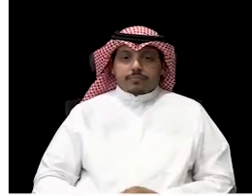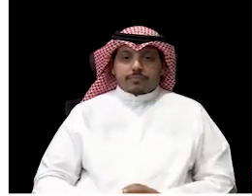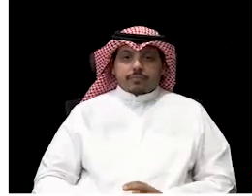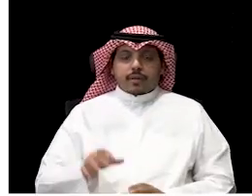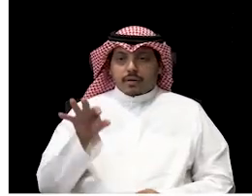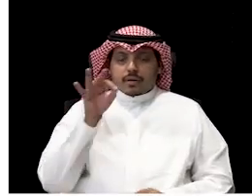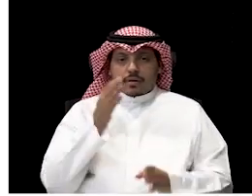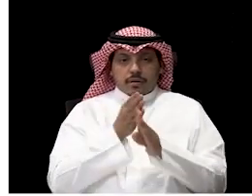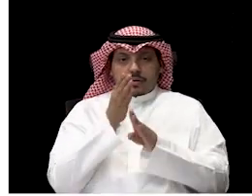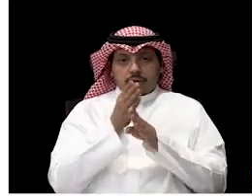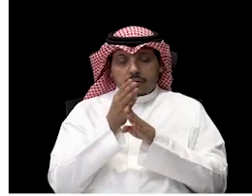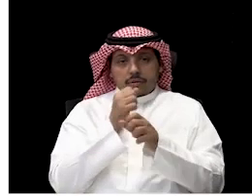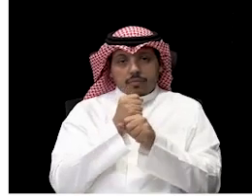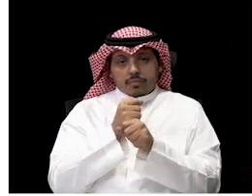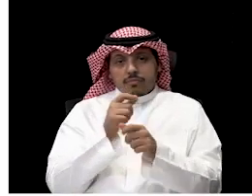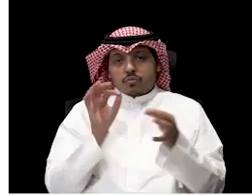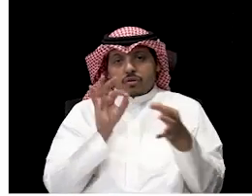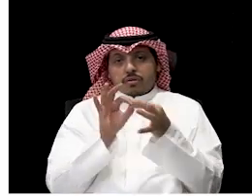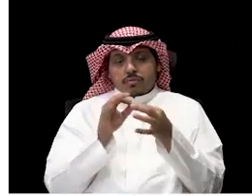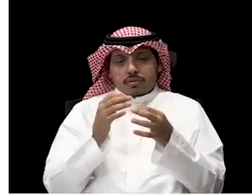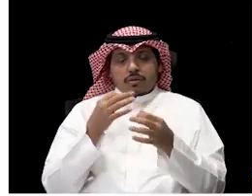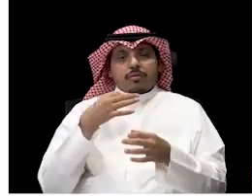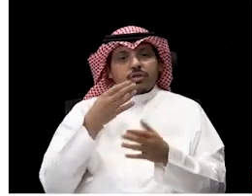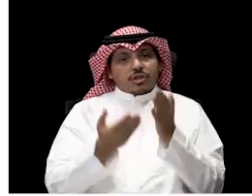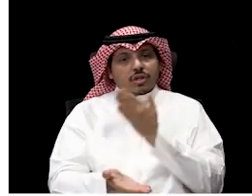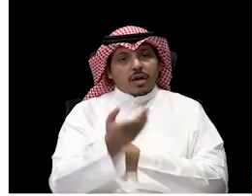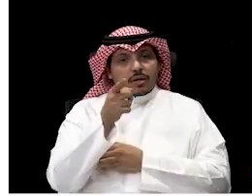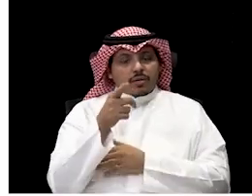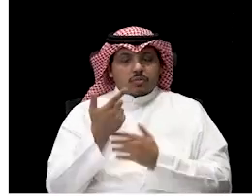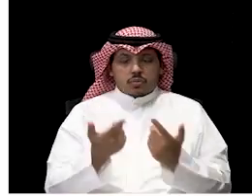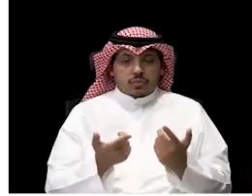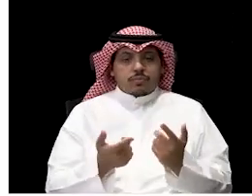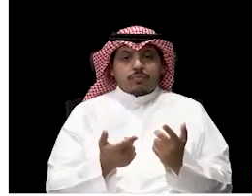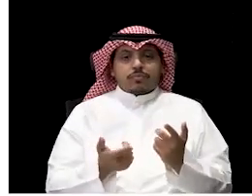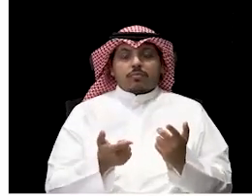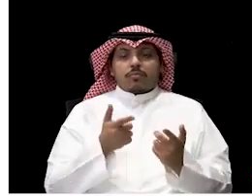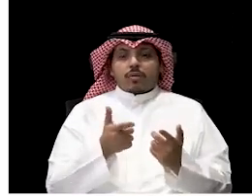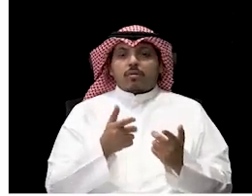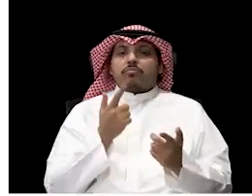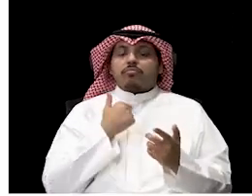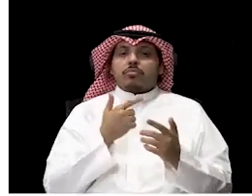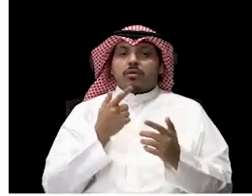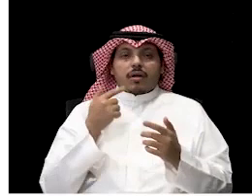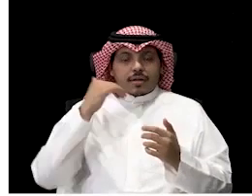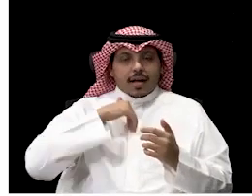اختيار تخصص المهنة المناسب لمستوانا العلمي، أن يكون مناسبا لميولنا،